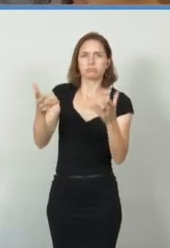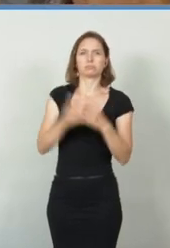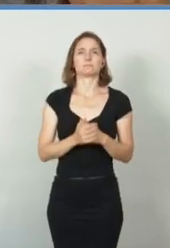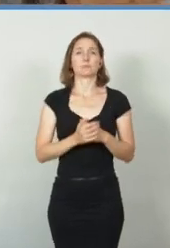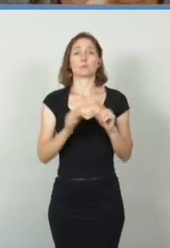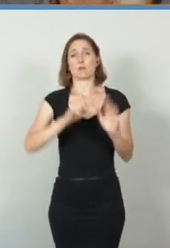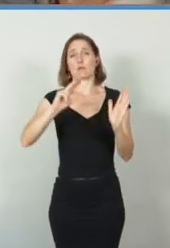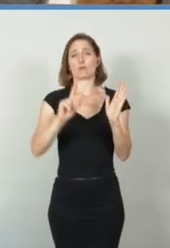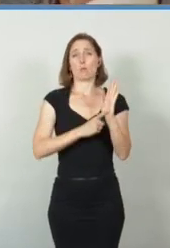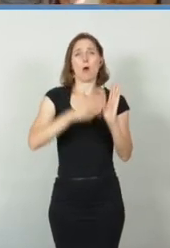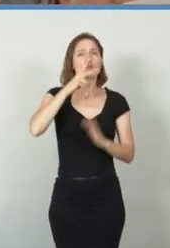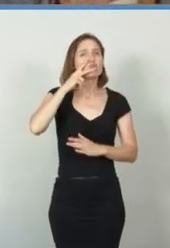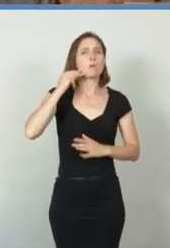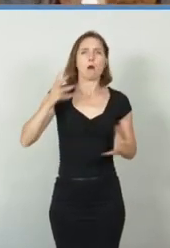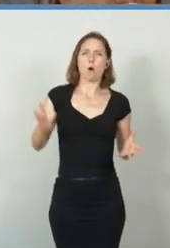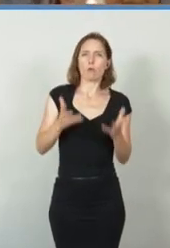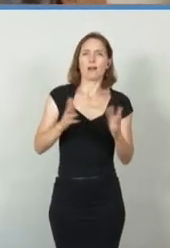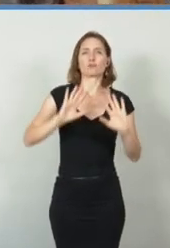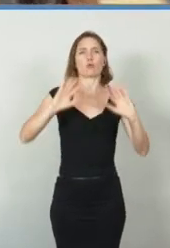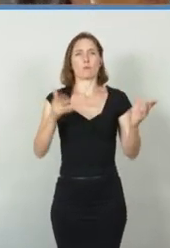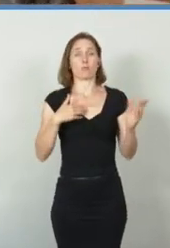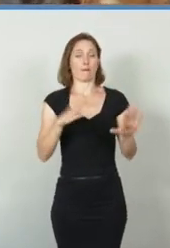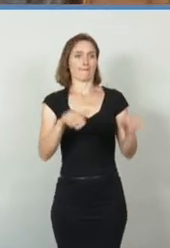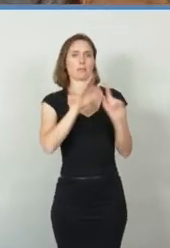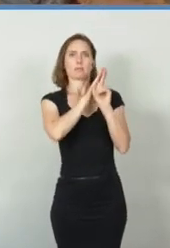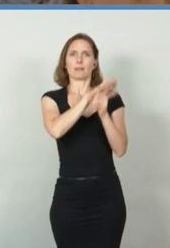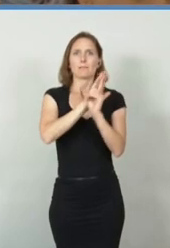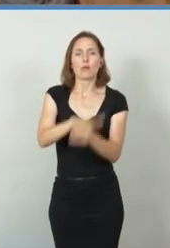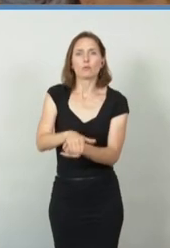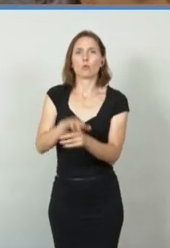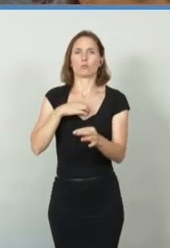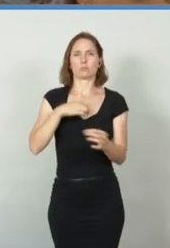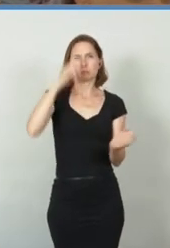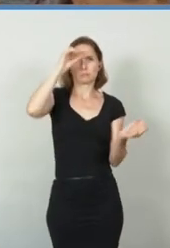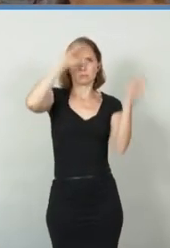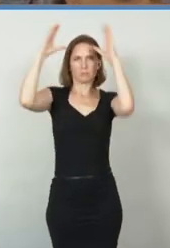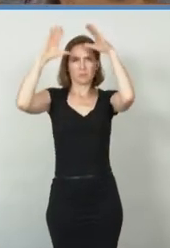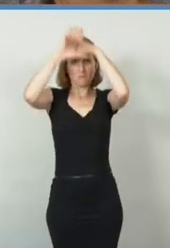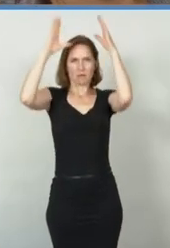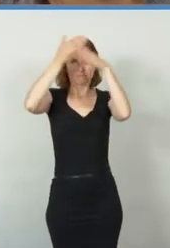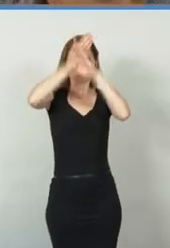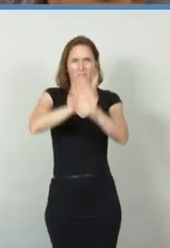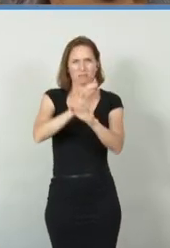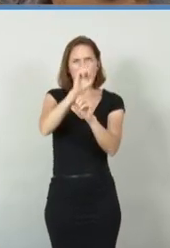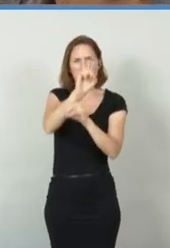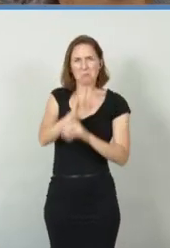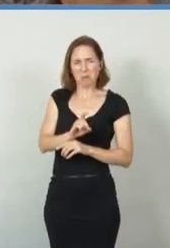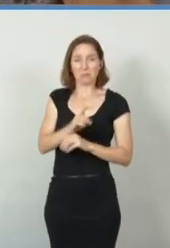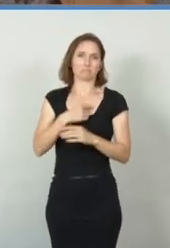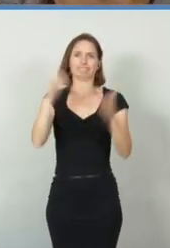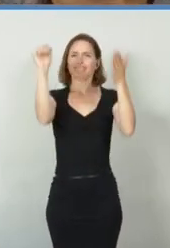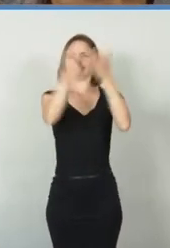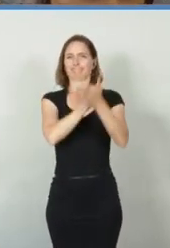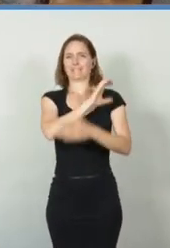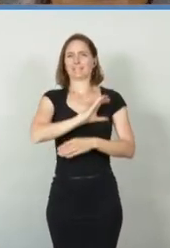les discriminations et les préjugés en programmant avec les territoires partenaires des actions fortes sur la paix la mémoire la résistance le